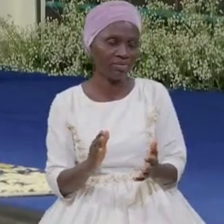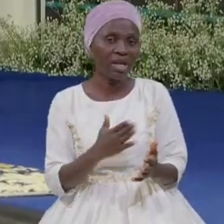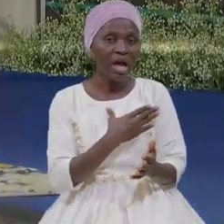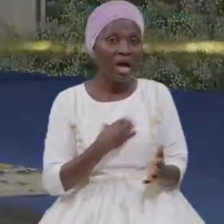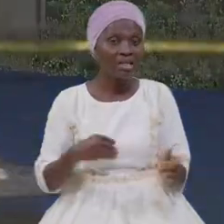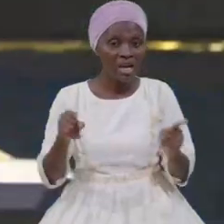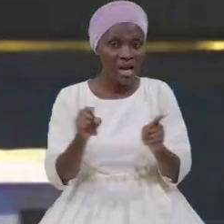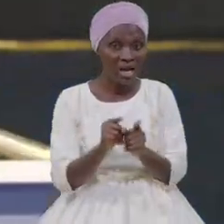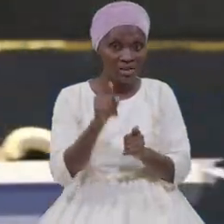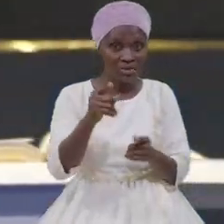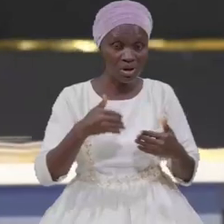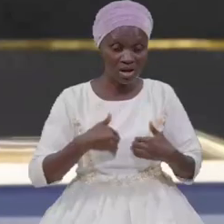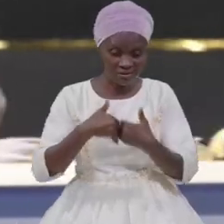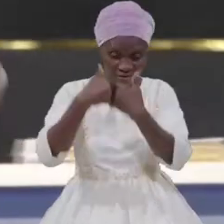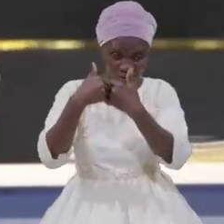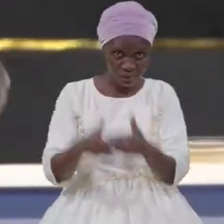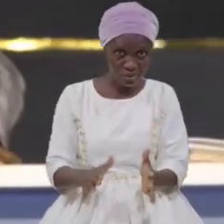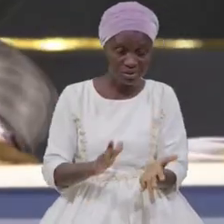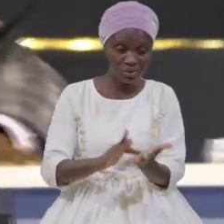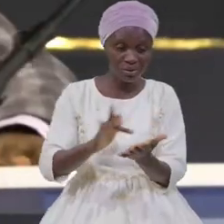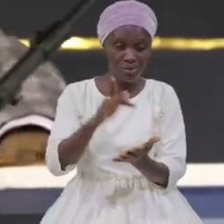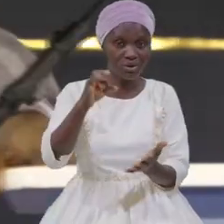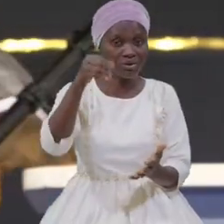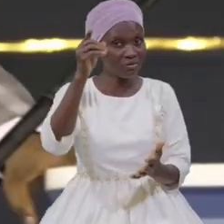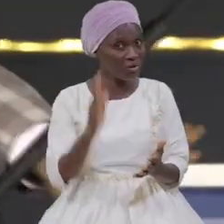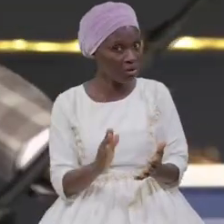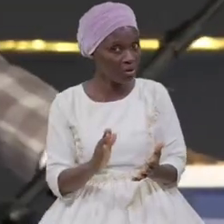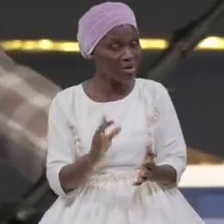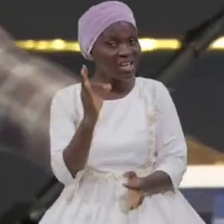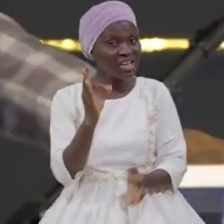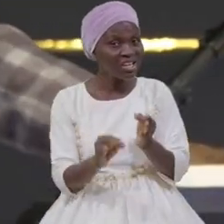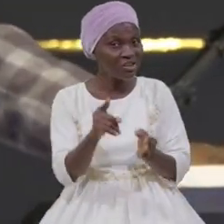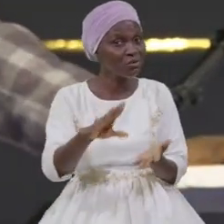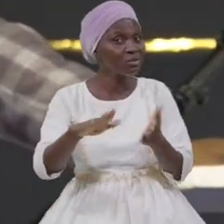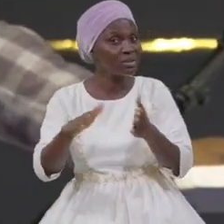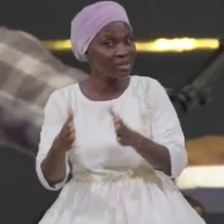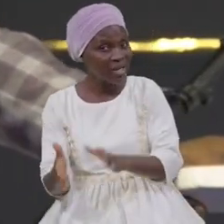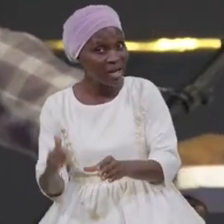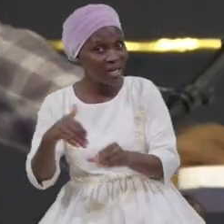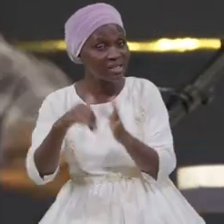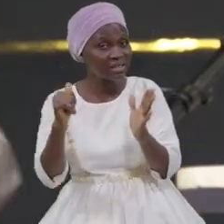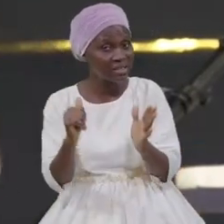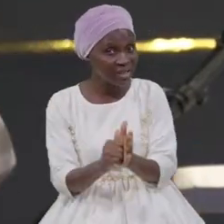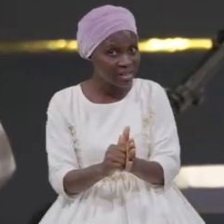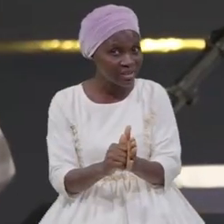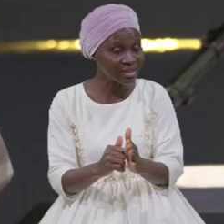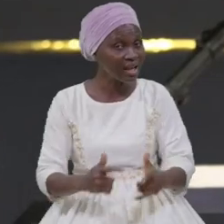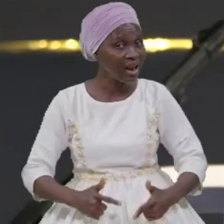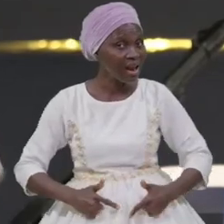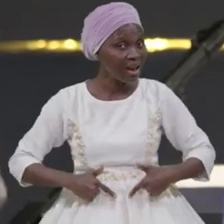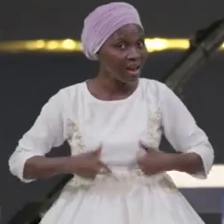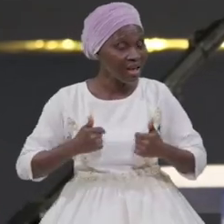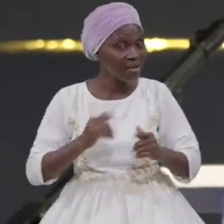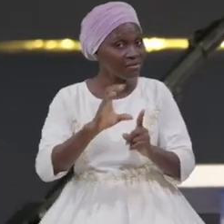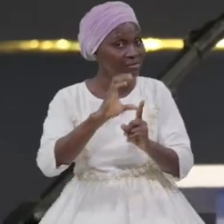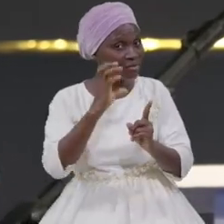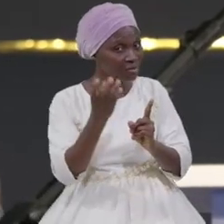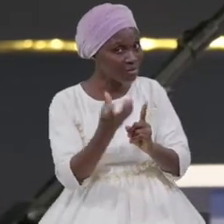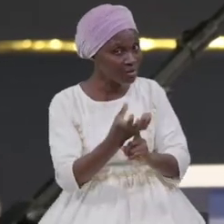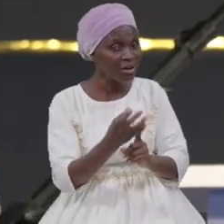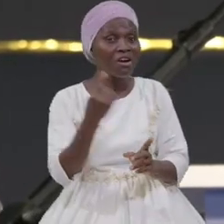Et comme tu es privé de la gloire de Dieu, si tu meurs dans cette condition, dans cet état, pour